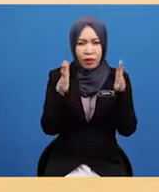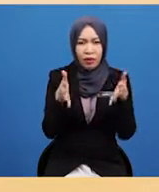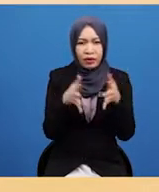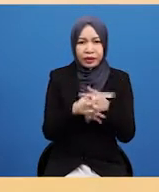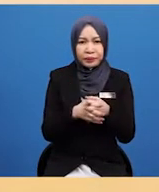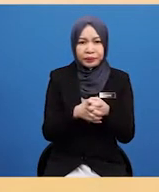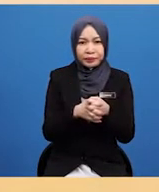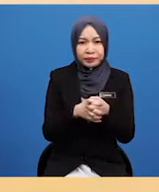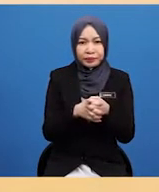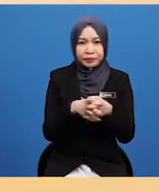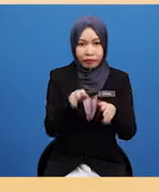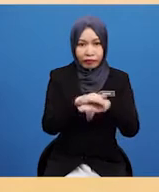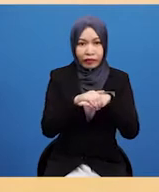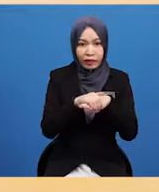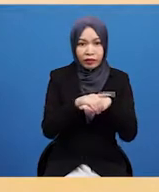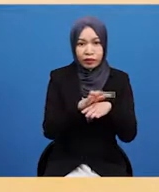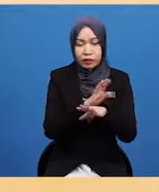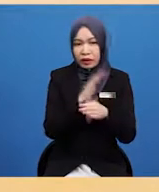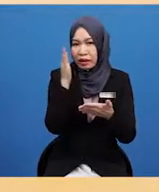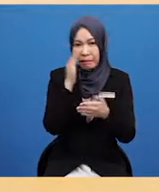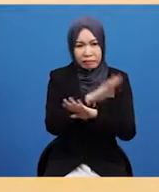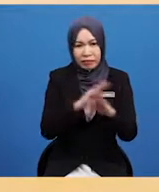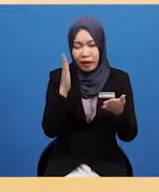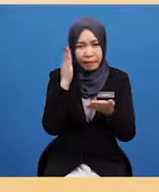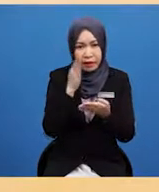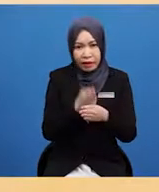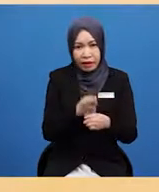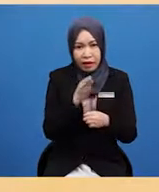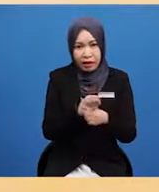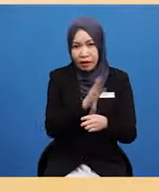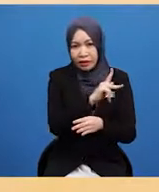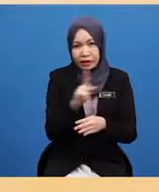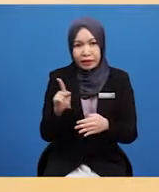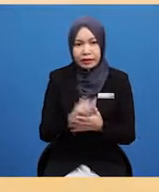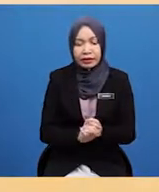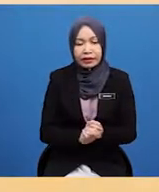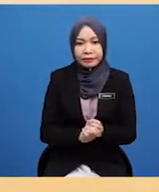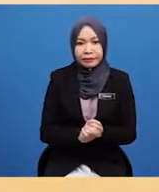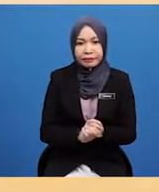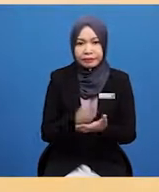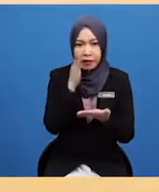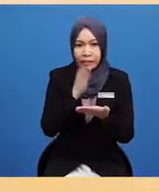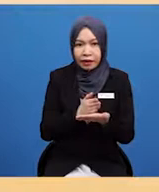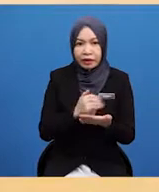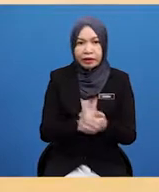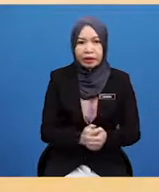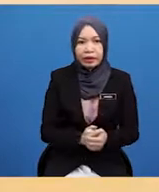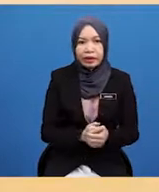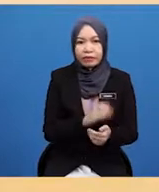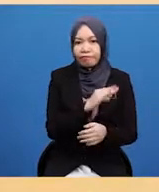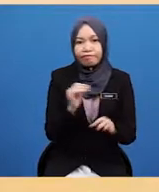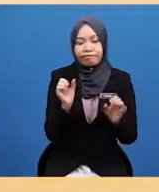Kini, kita lihat pula kisah cerita terkukur. Murid-murid tahu apakah itu terkukur?